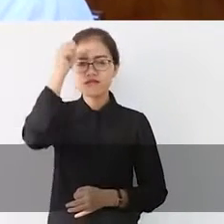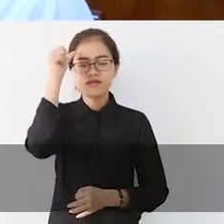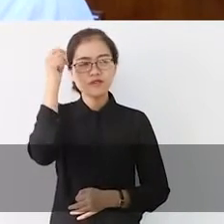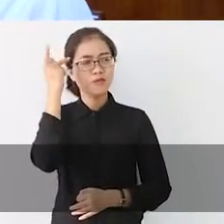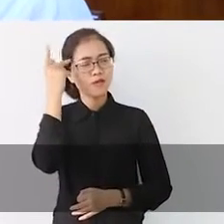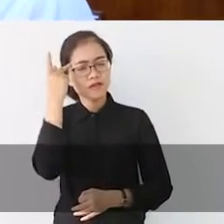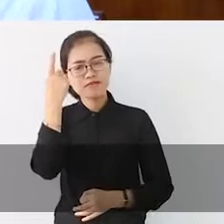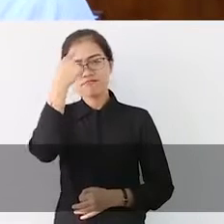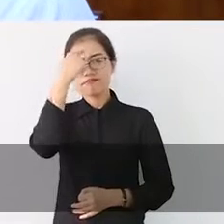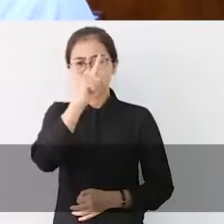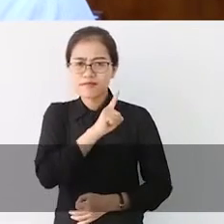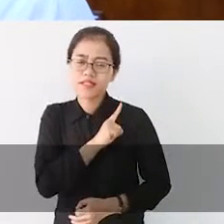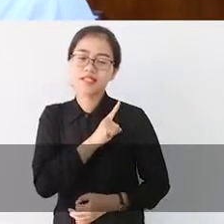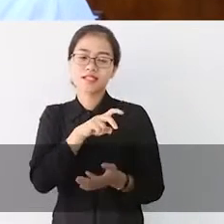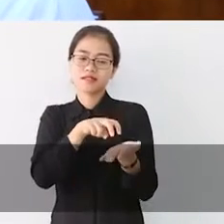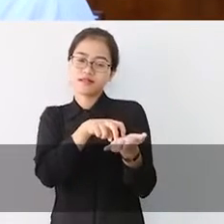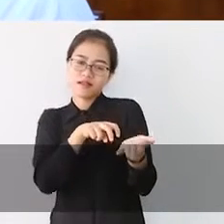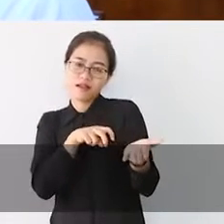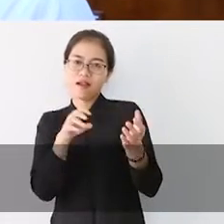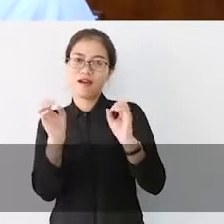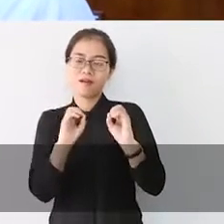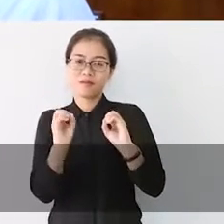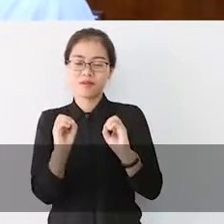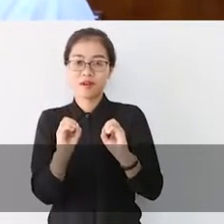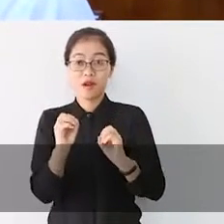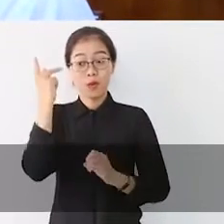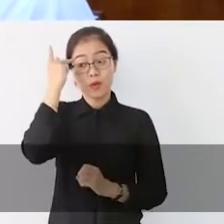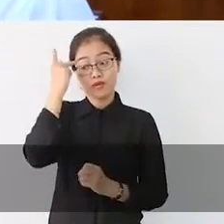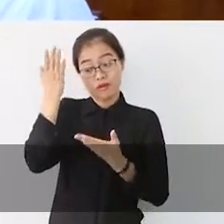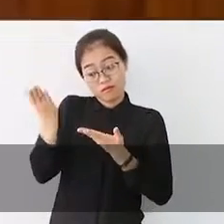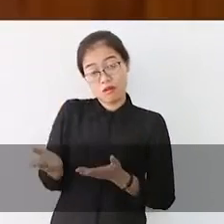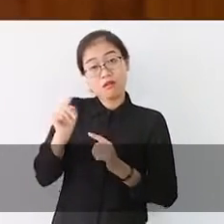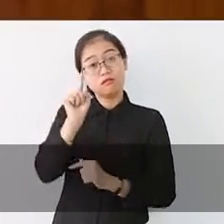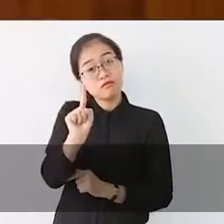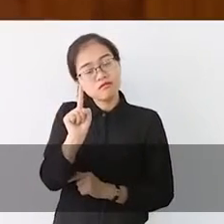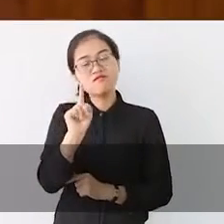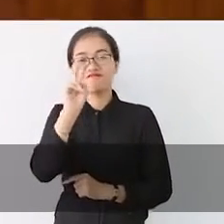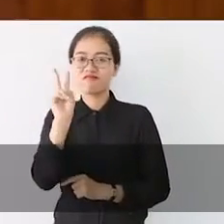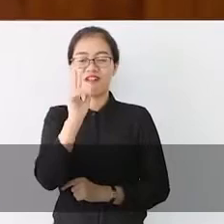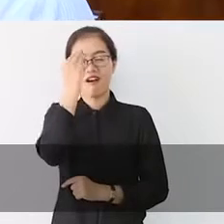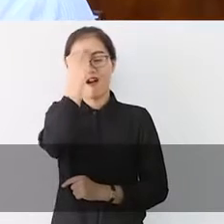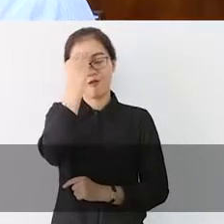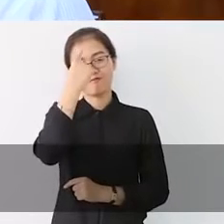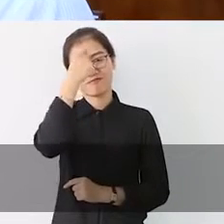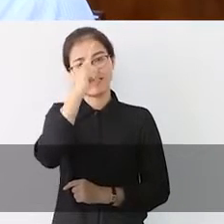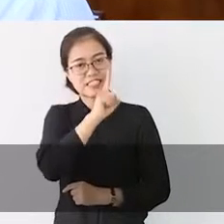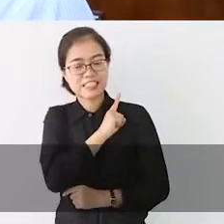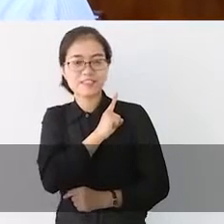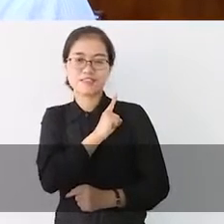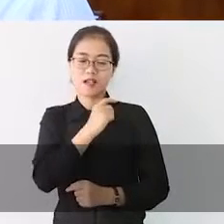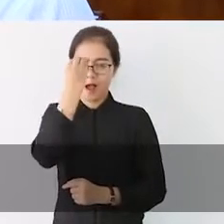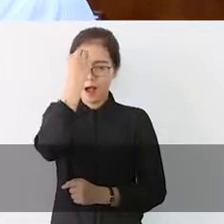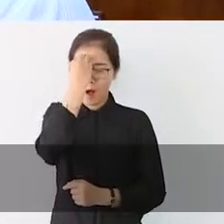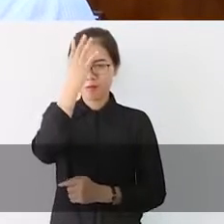trong việc tiếp cận với giáo dục, để các bạn không cảm thấy là mình mặc cảm khi phải đối diện với những bạn không bị khiếm khuyết, tạo cho các bạn một